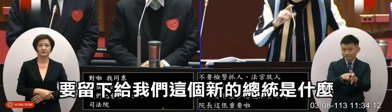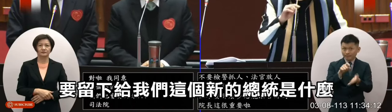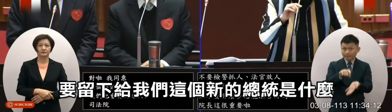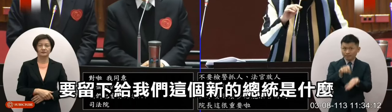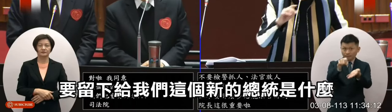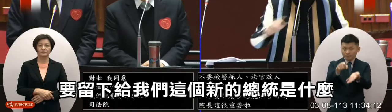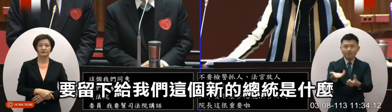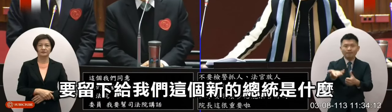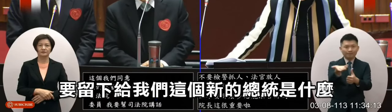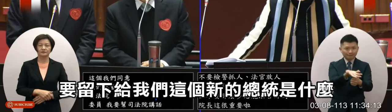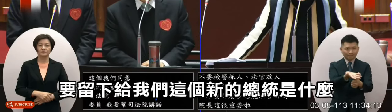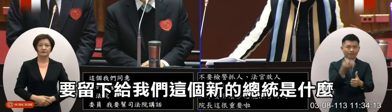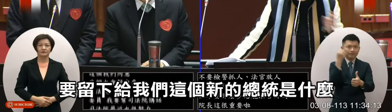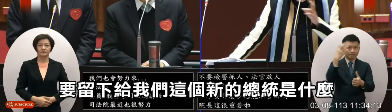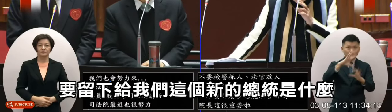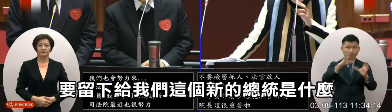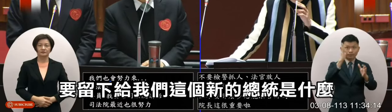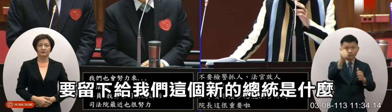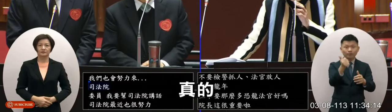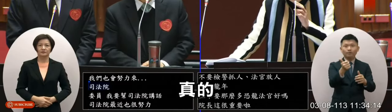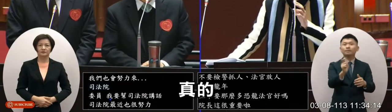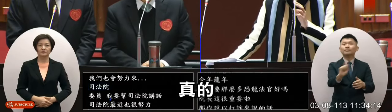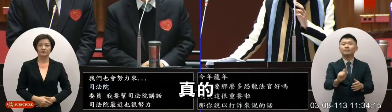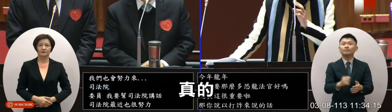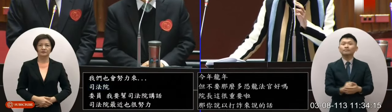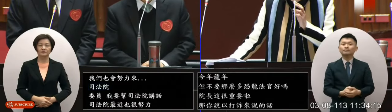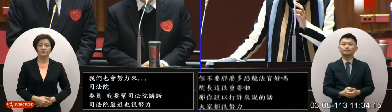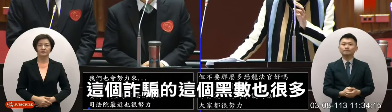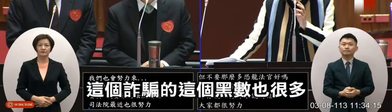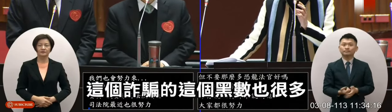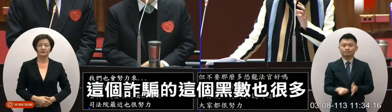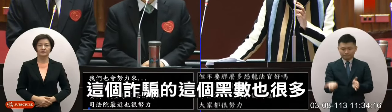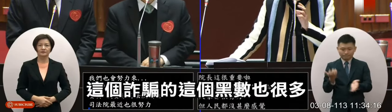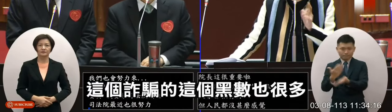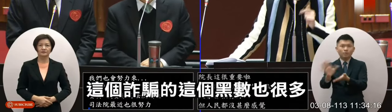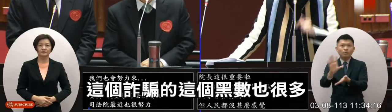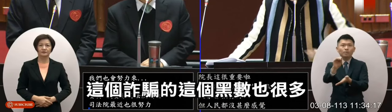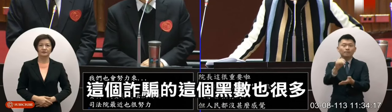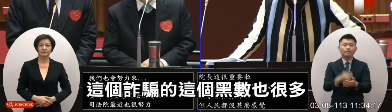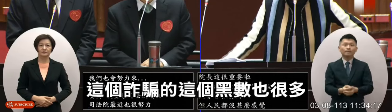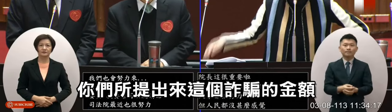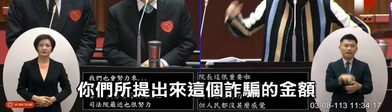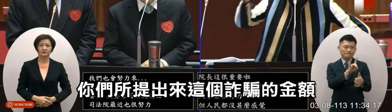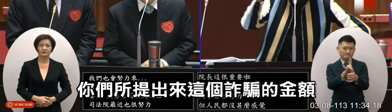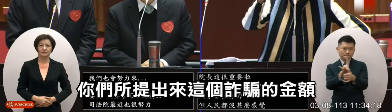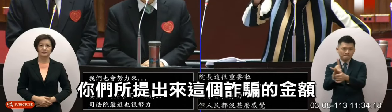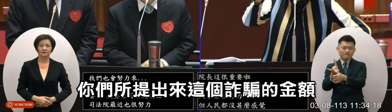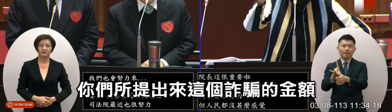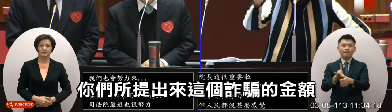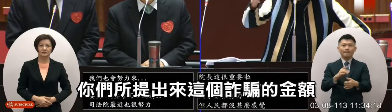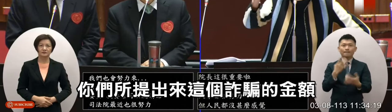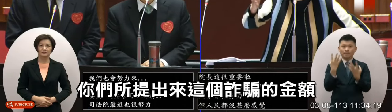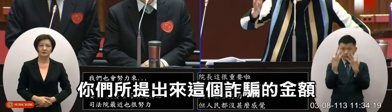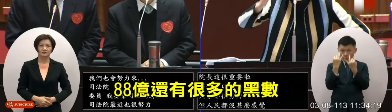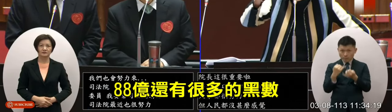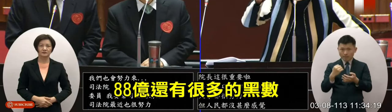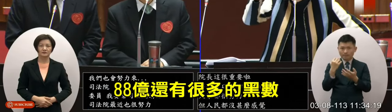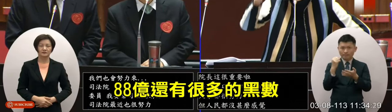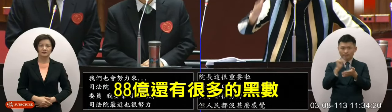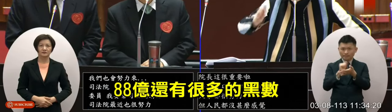留下给我们这个新的总统是什么？真的，这个诈骗的这个黑数也很多，你们所提出来这个诈骗的